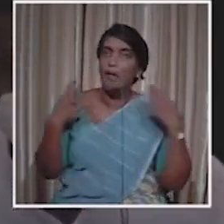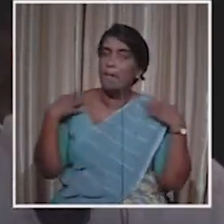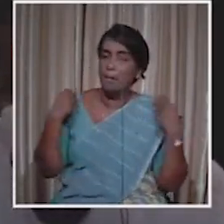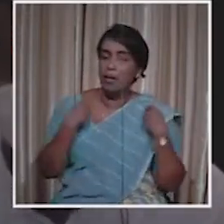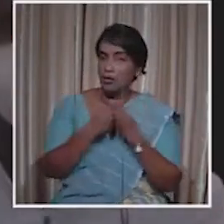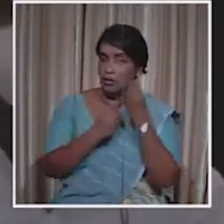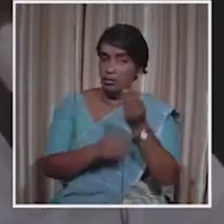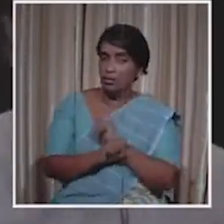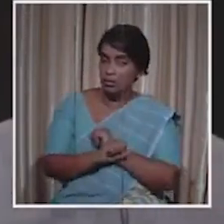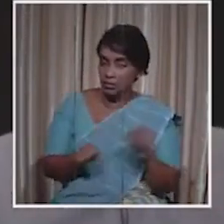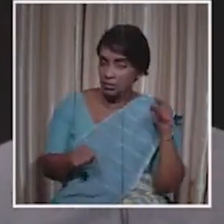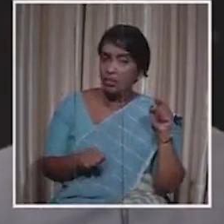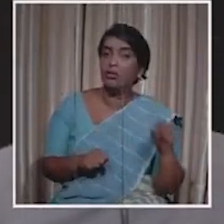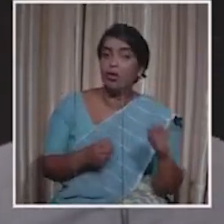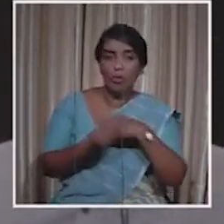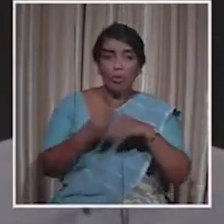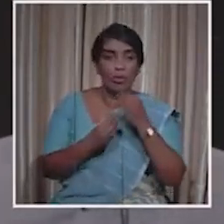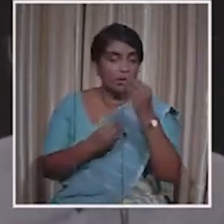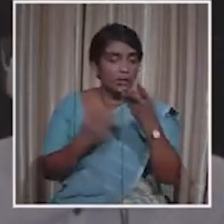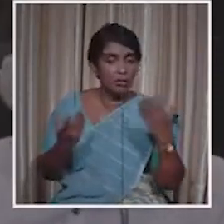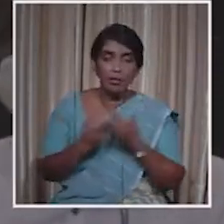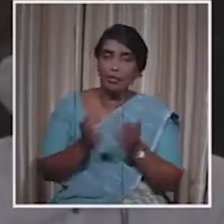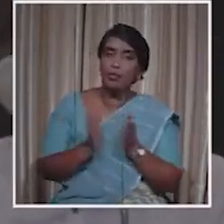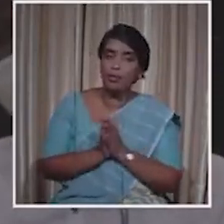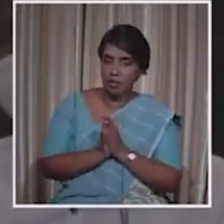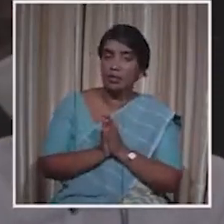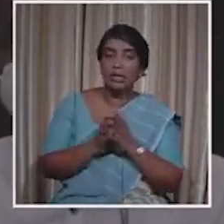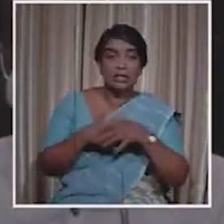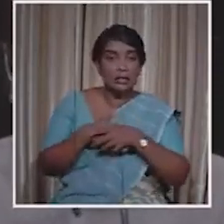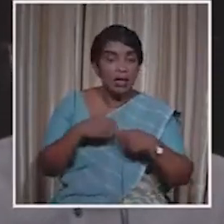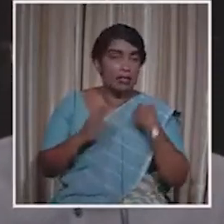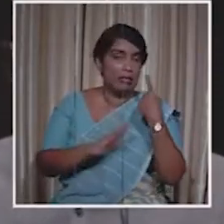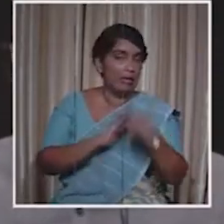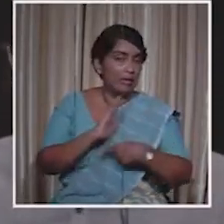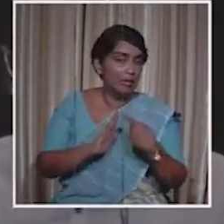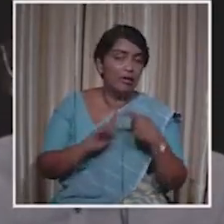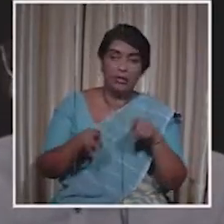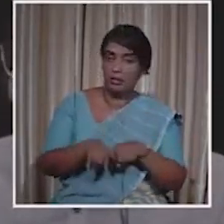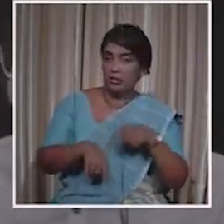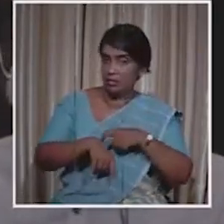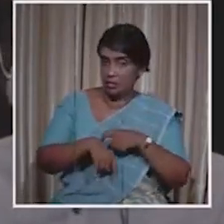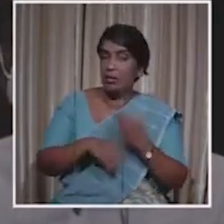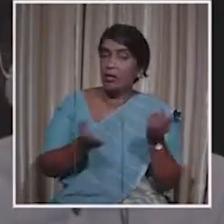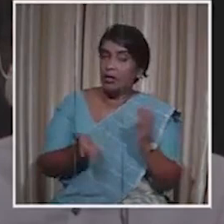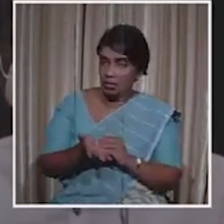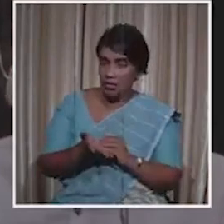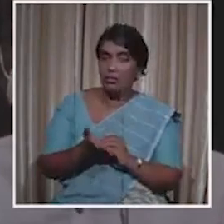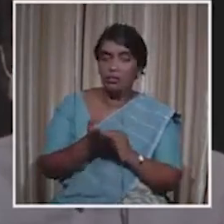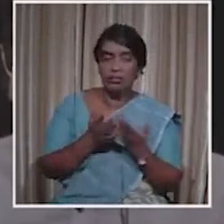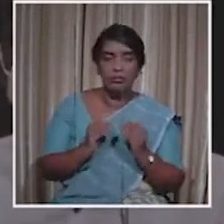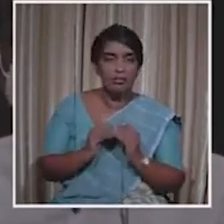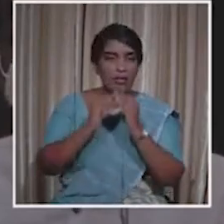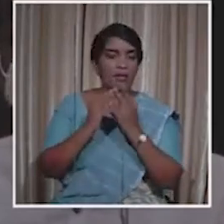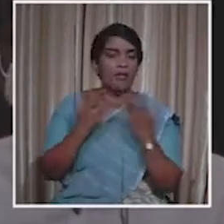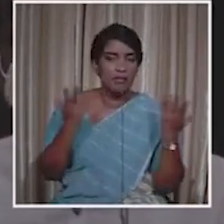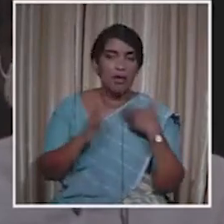முடியாத அரசாங்கம் தன்னுடைய சொந்த மக்கள் தங்களுடைய சொந்த காலிலே உழைத்து நிமிரக்கூடிய நிலைமையை இன்னும் உருவாக்கவில்லை. ஆகவே சர்வதேச நாணய